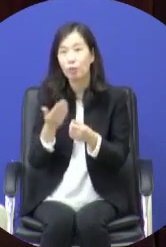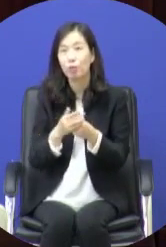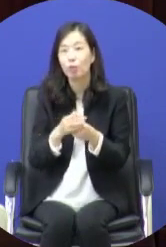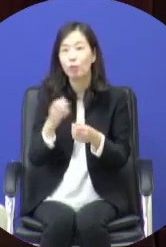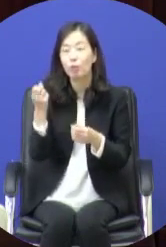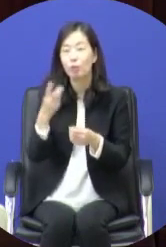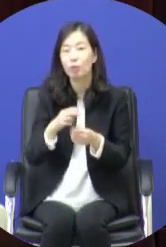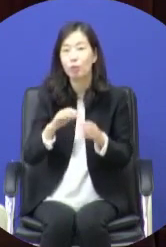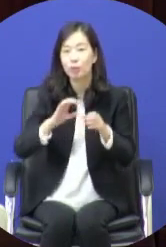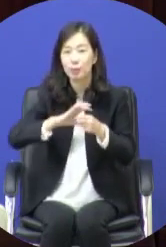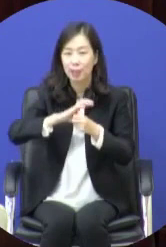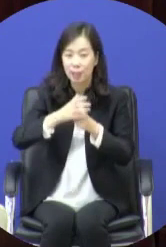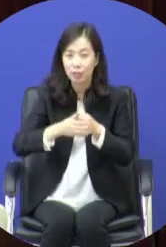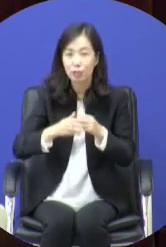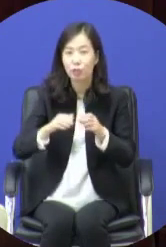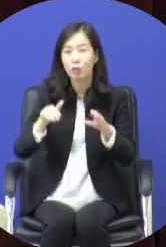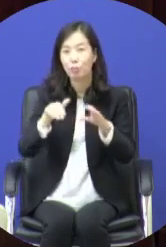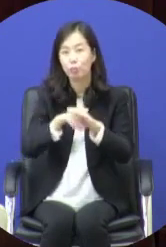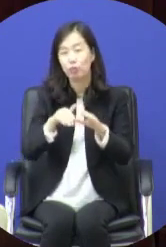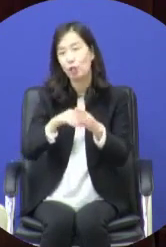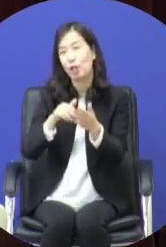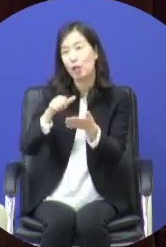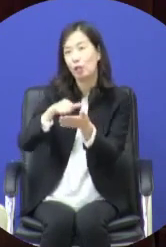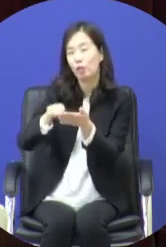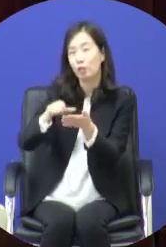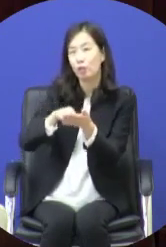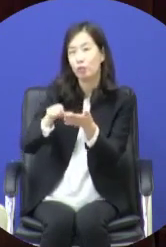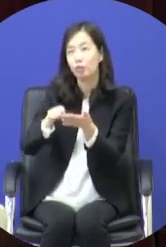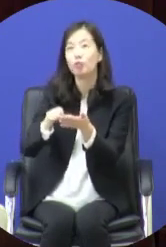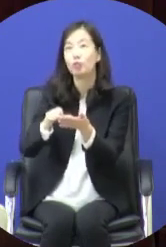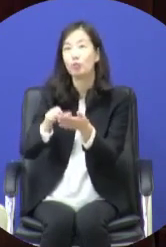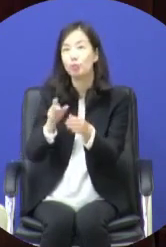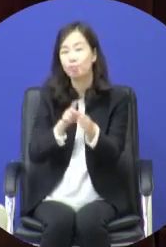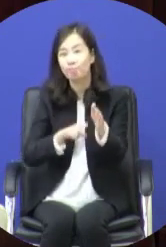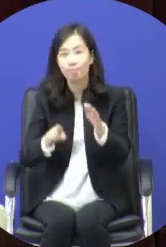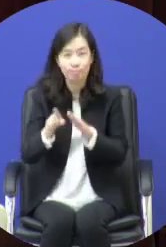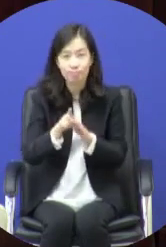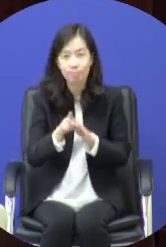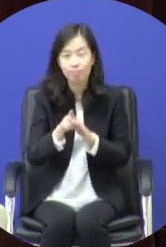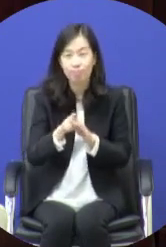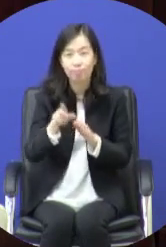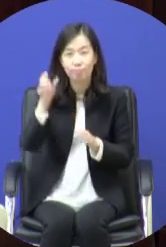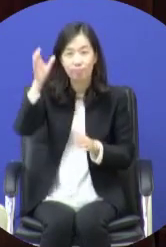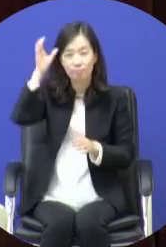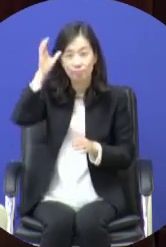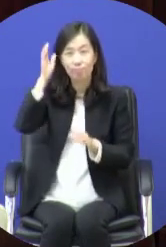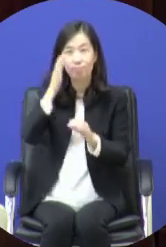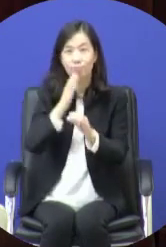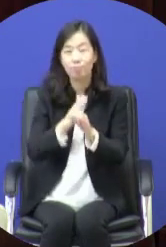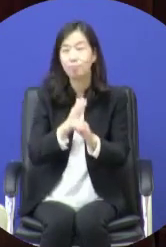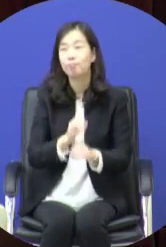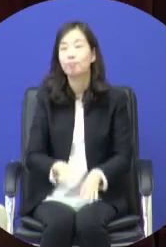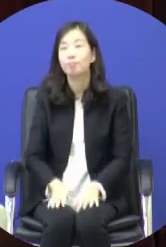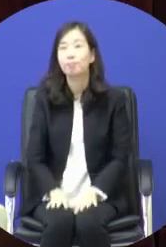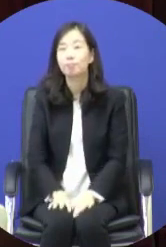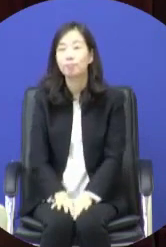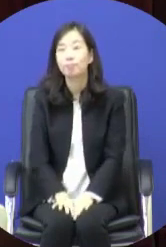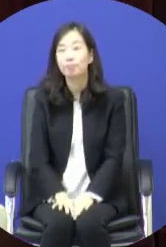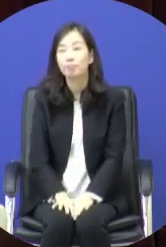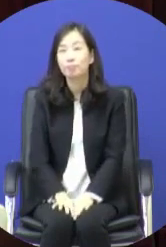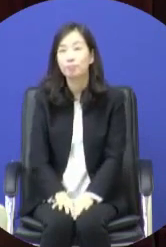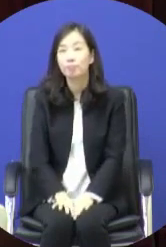아울러 세계적인 문화 콘텐츠로 부상하리라고 믿고 기대합니다. 자, 이 글의